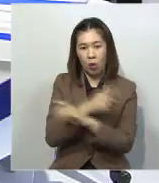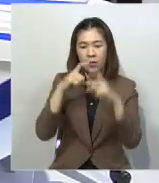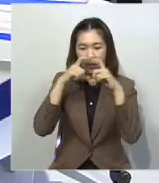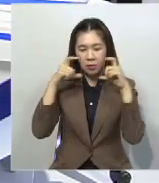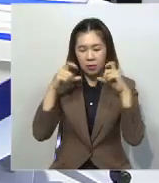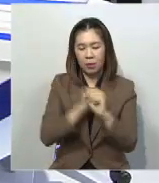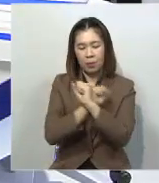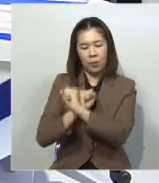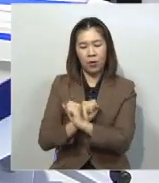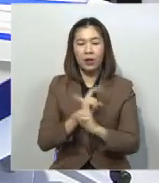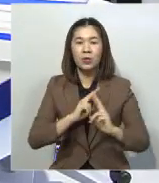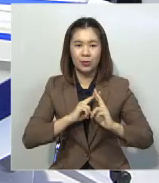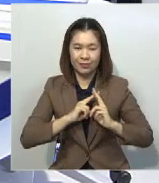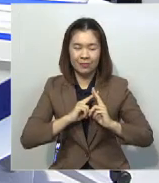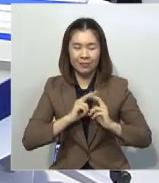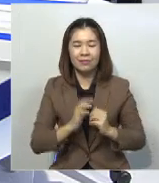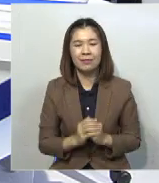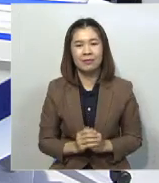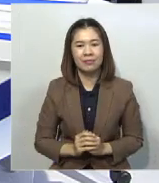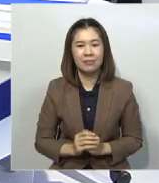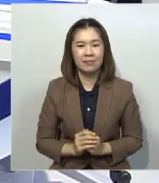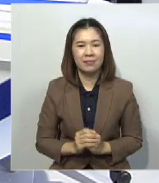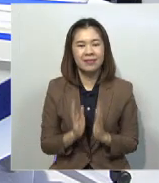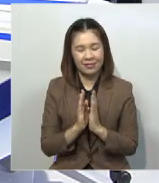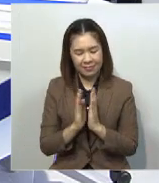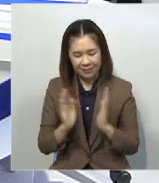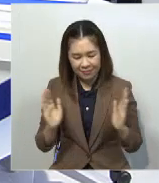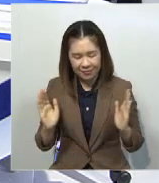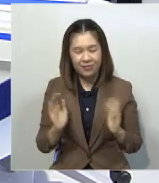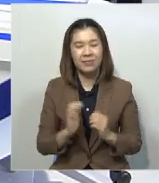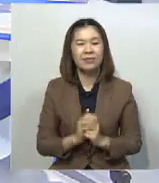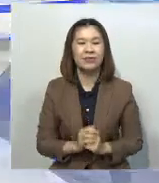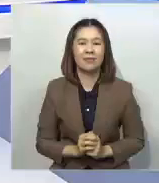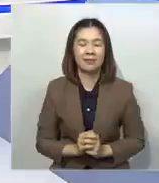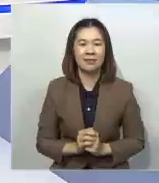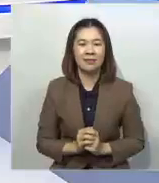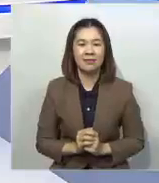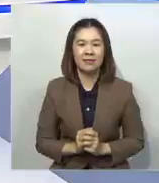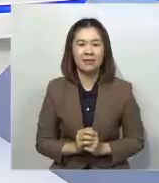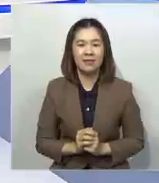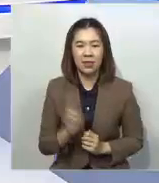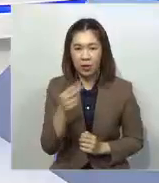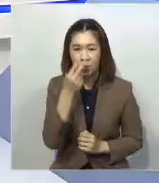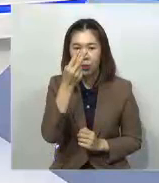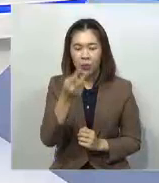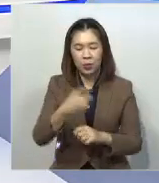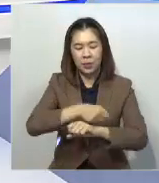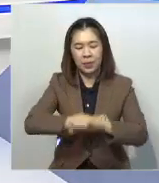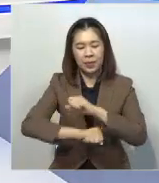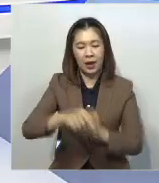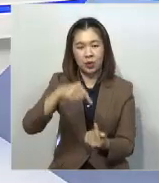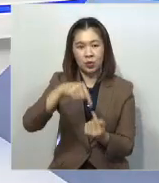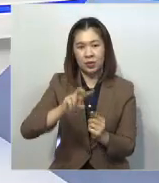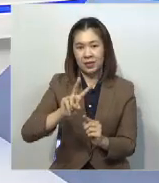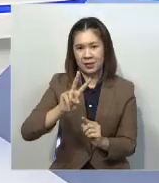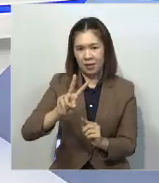นเองเบื้องต้นครับคุณปวีณาคุณกรองแก้วครับ ขอบคุณนะคะคุณอัยราอาราวีนะคะก็พาไปดูปฏิบัติการในจุด